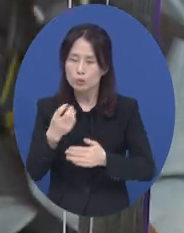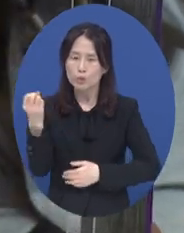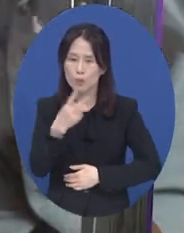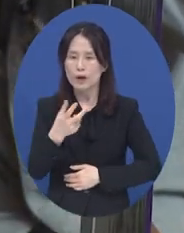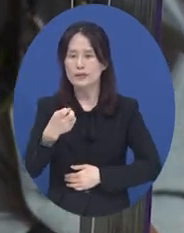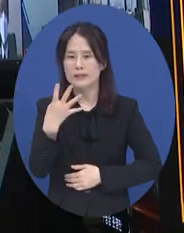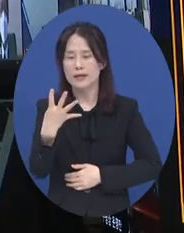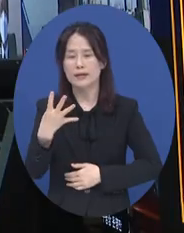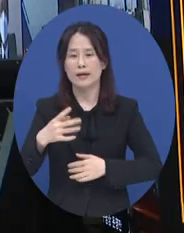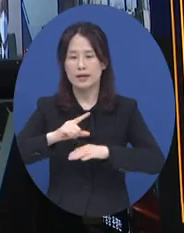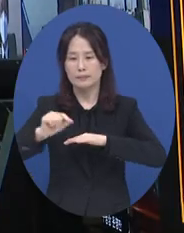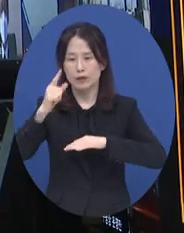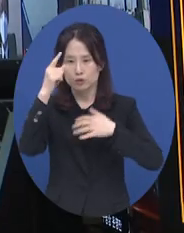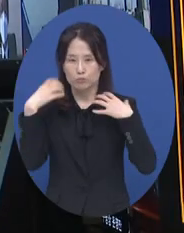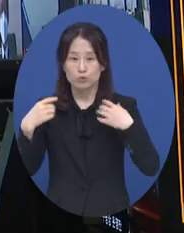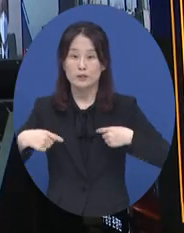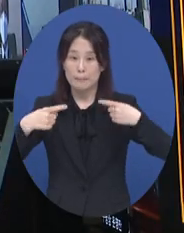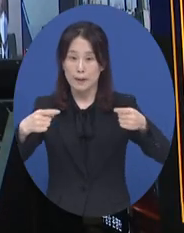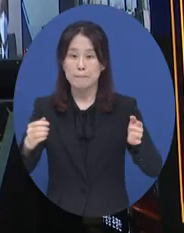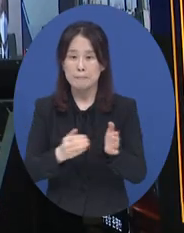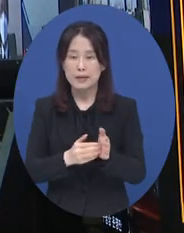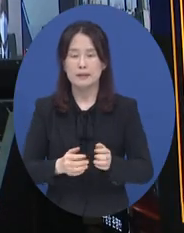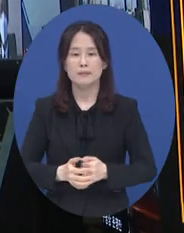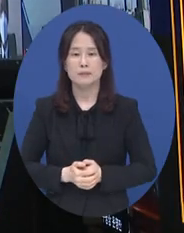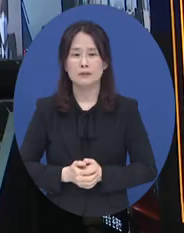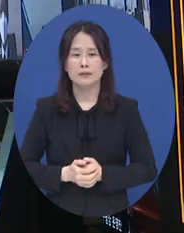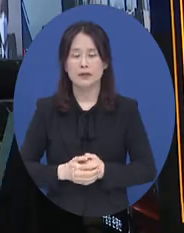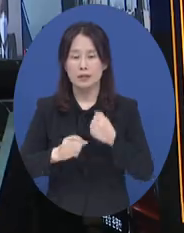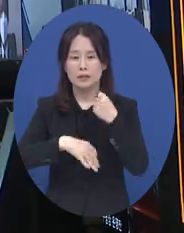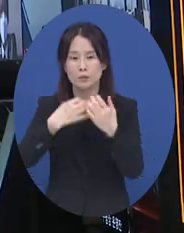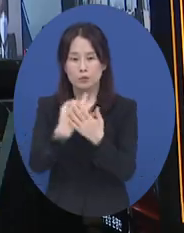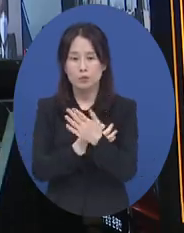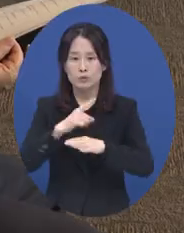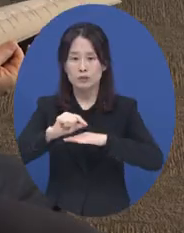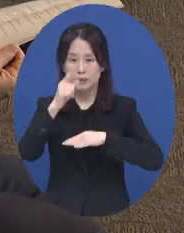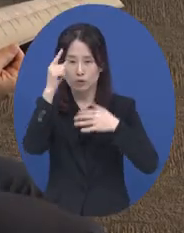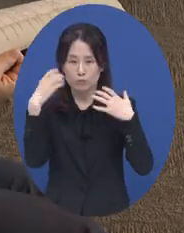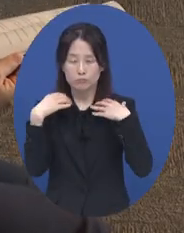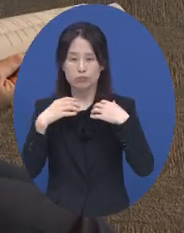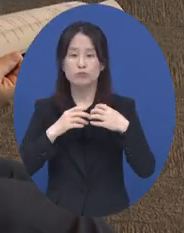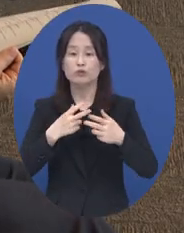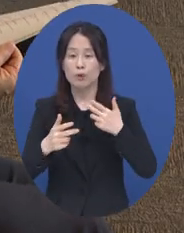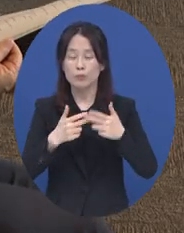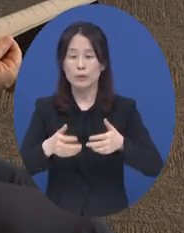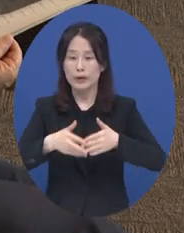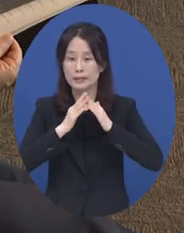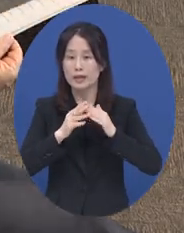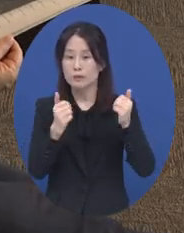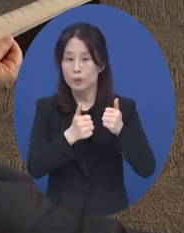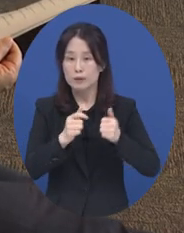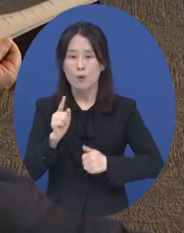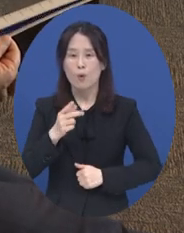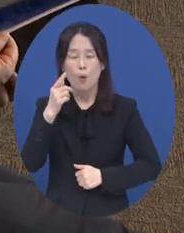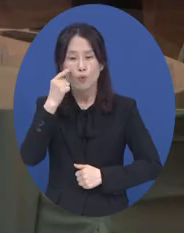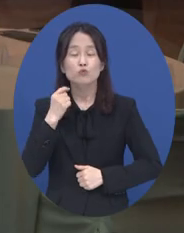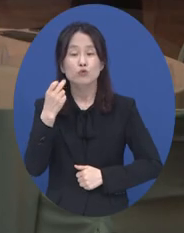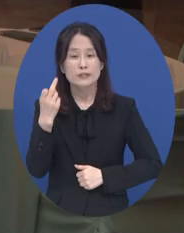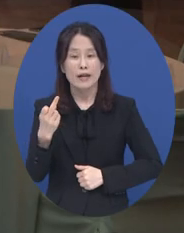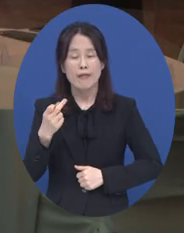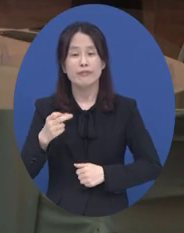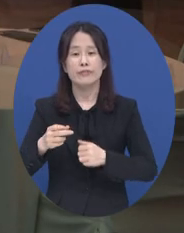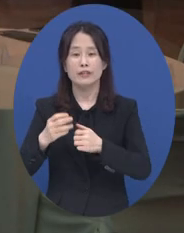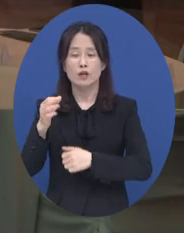74개 지방정부가 함께했습니다. 이번 기본소득 지방정부협의회 창립총회에선 울산광역시